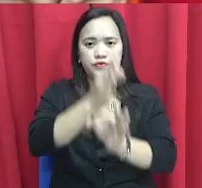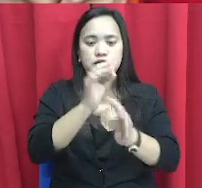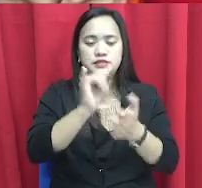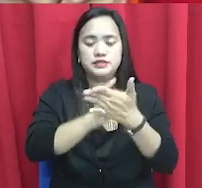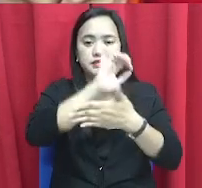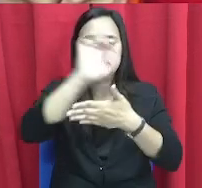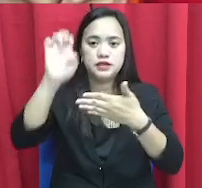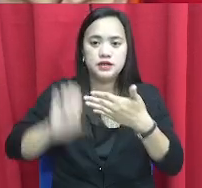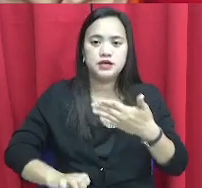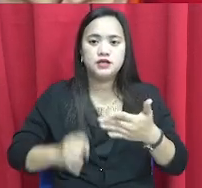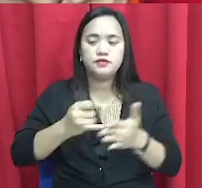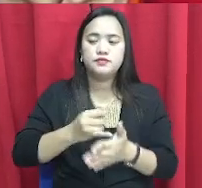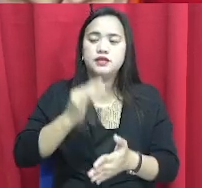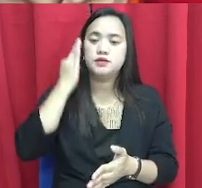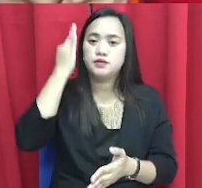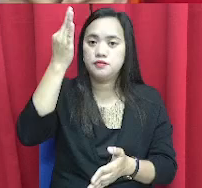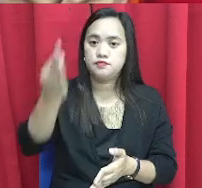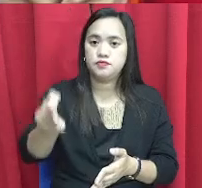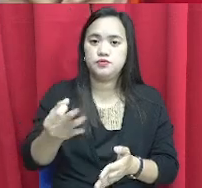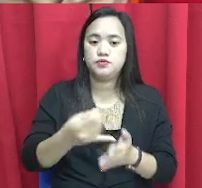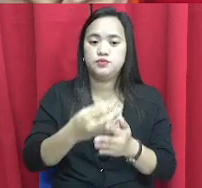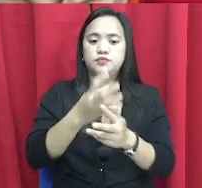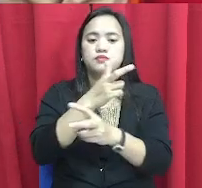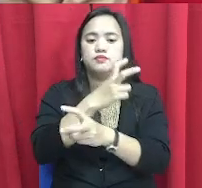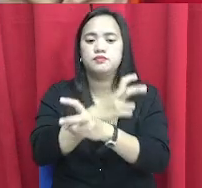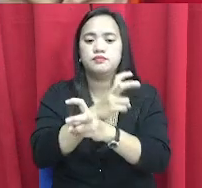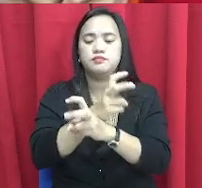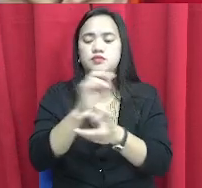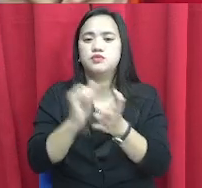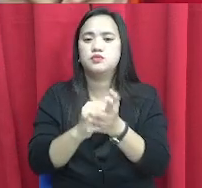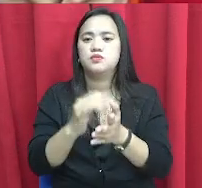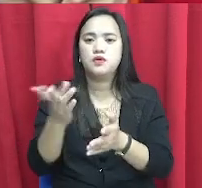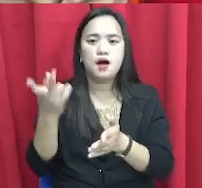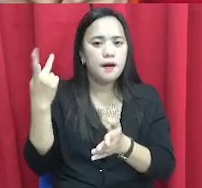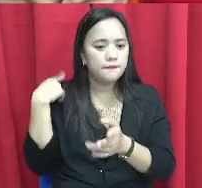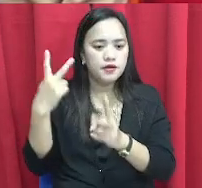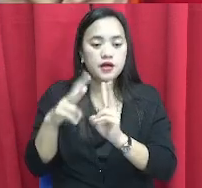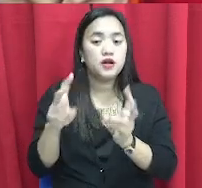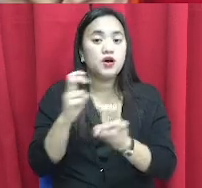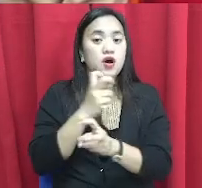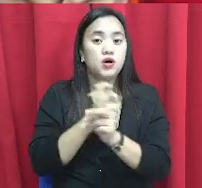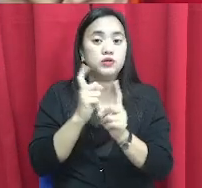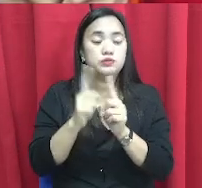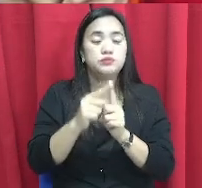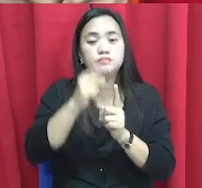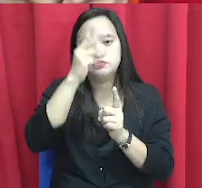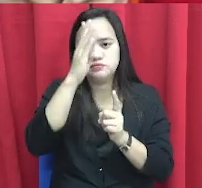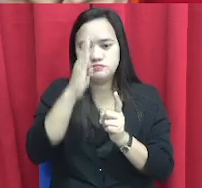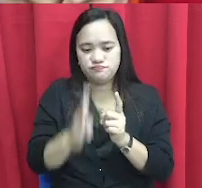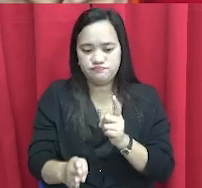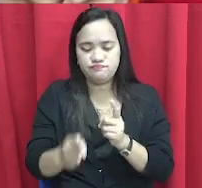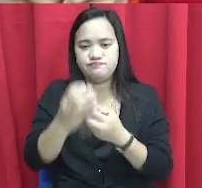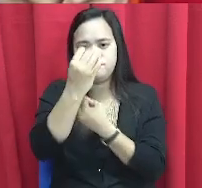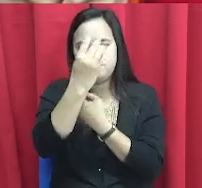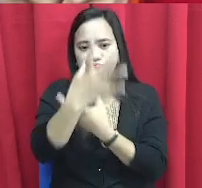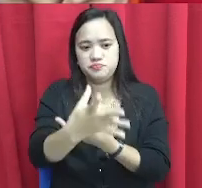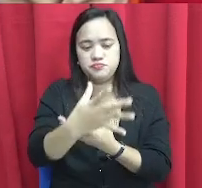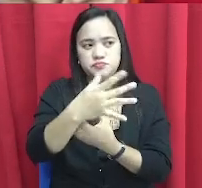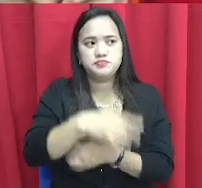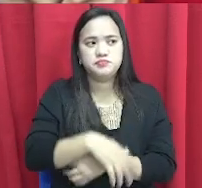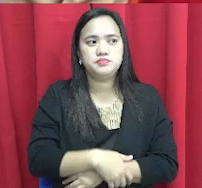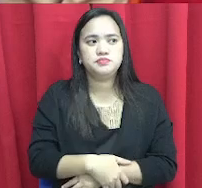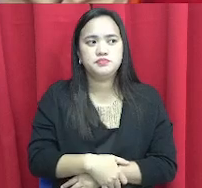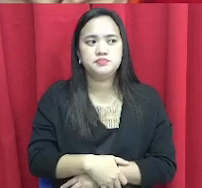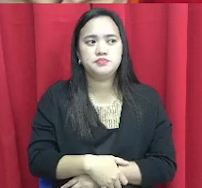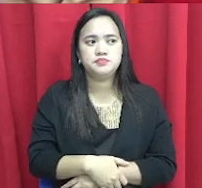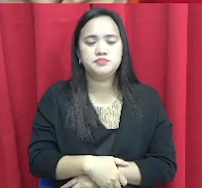balang araw mahihirapan ka ng hindi sumunod sa Diyos ibig sabihin na-develop na ang yung pananampalataya sa Diyos kay Isaac